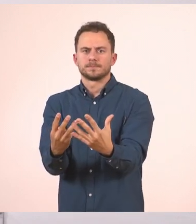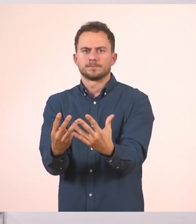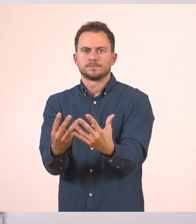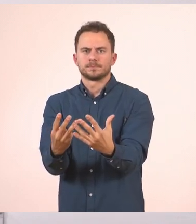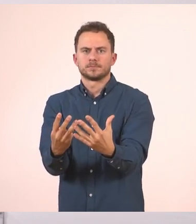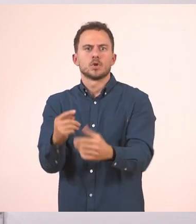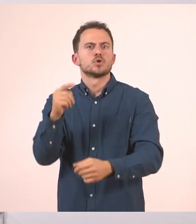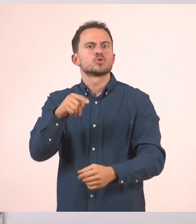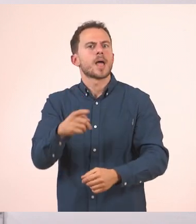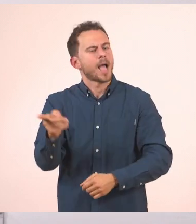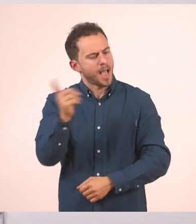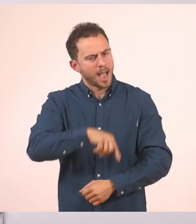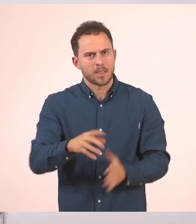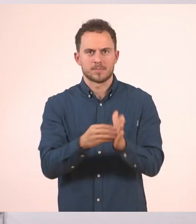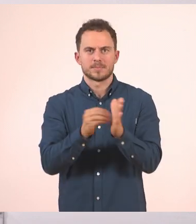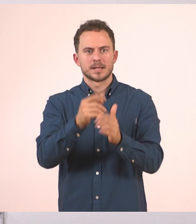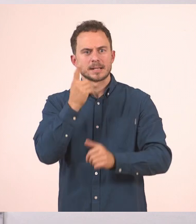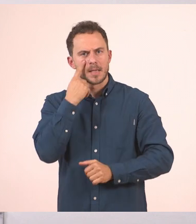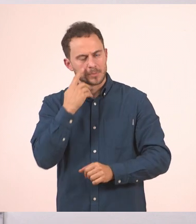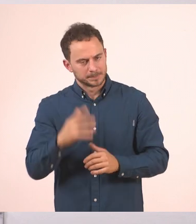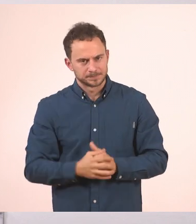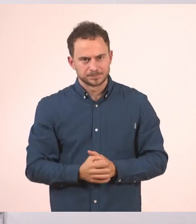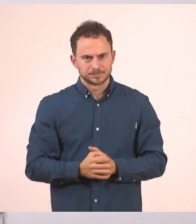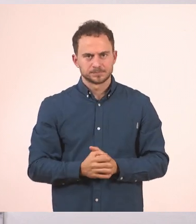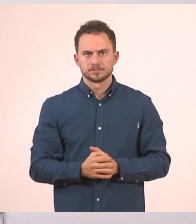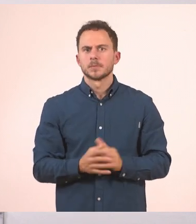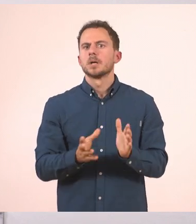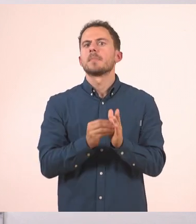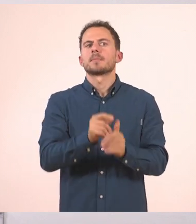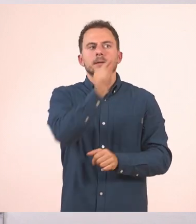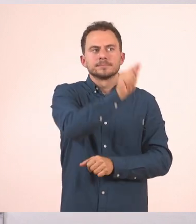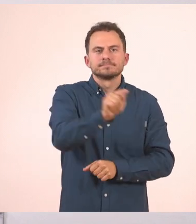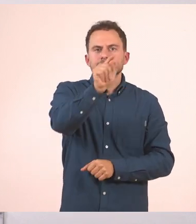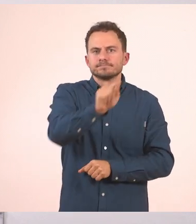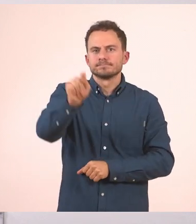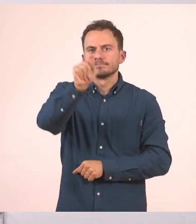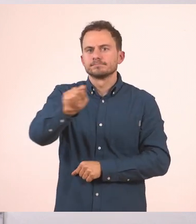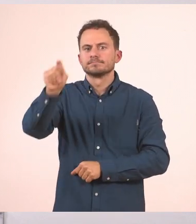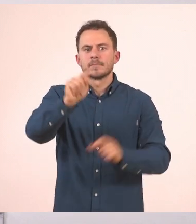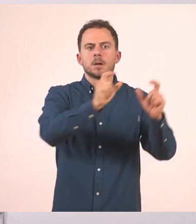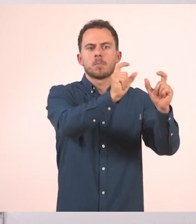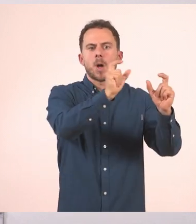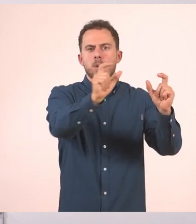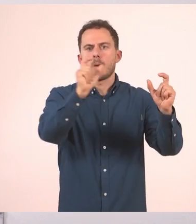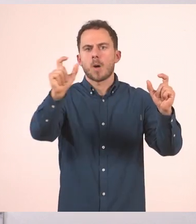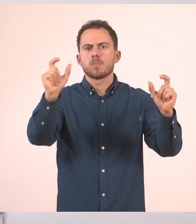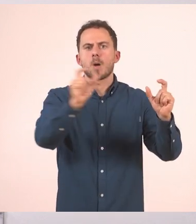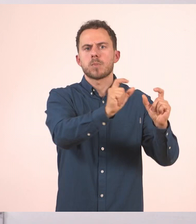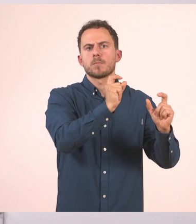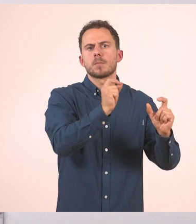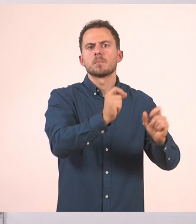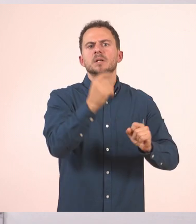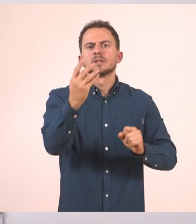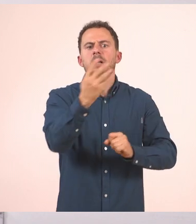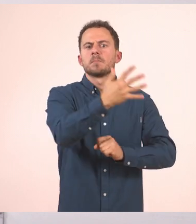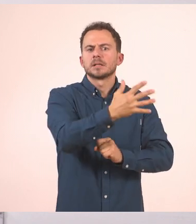Για να σας βάλω και κάτι άλλο τώρα. Ας πούμε ότι έχω ένα κυκλάκι, δύο κυκλάκια, τρία κυκλάκια, τέσσερα κυκλάκια, πέντε